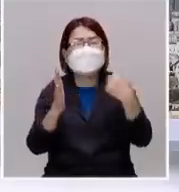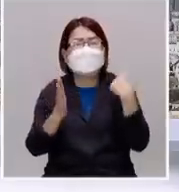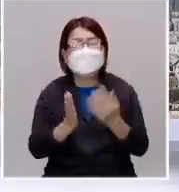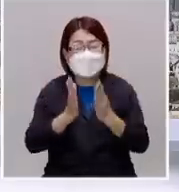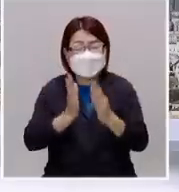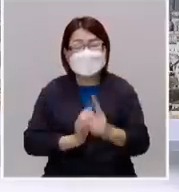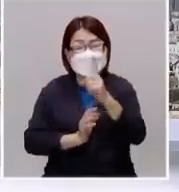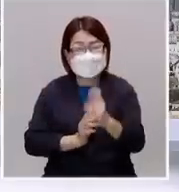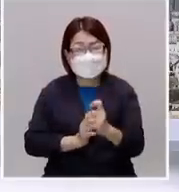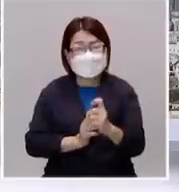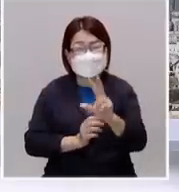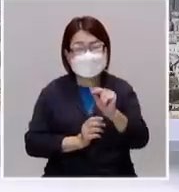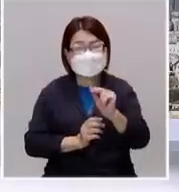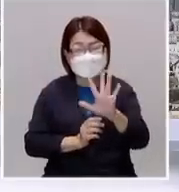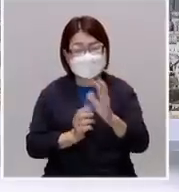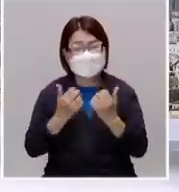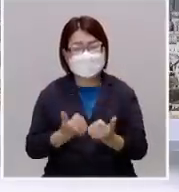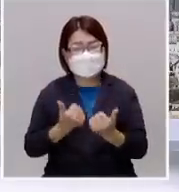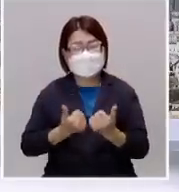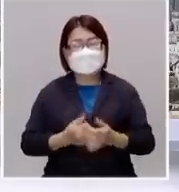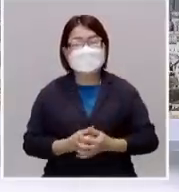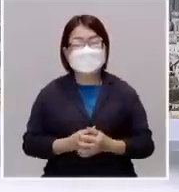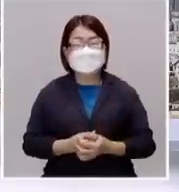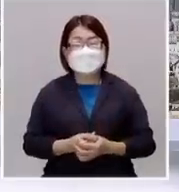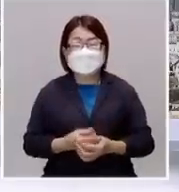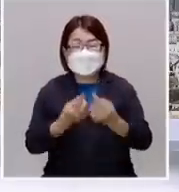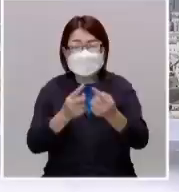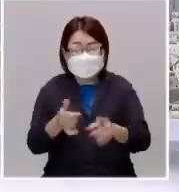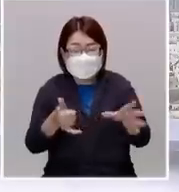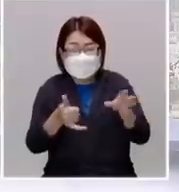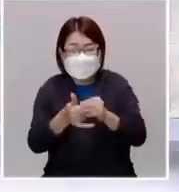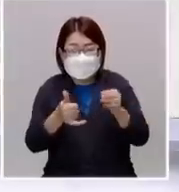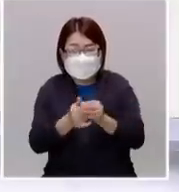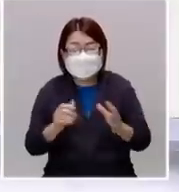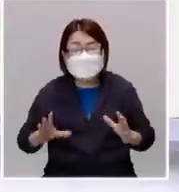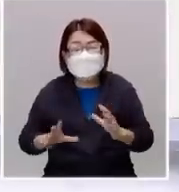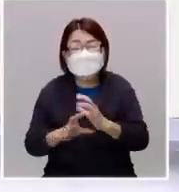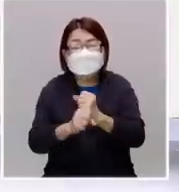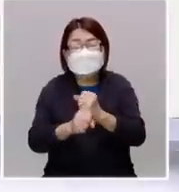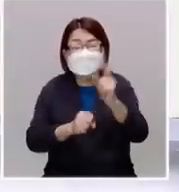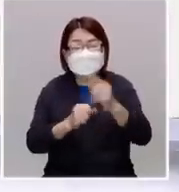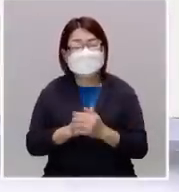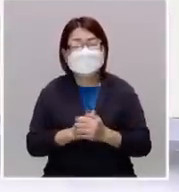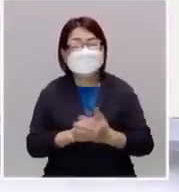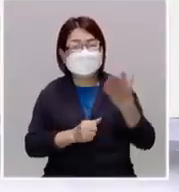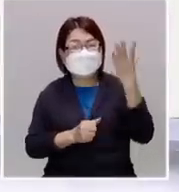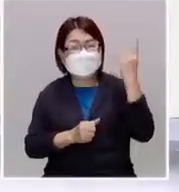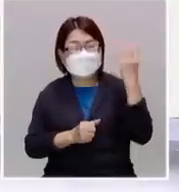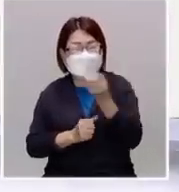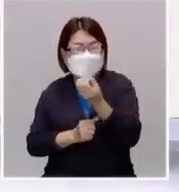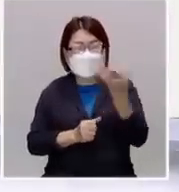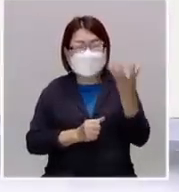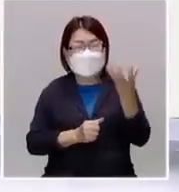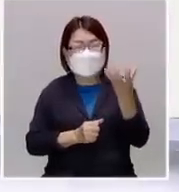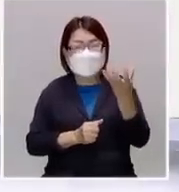ง35รายด้วยกันแต่ว่าตัวเลขของผู้ติดเชื้อในภาพรวมเนี่ยไม่ได้สูงขนาดเมื่อวานนี้แต่ก็ยังสูงอยู่นะ